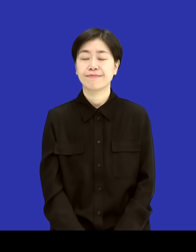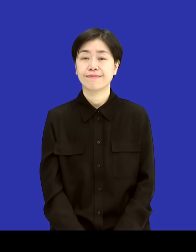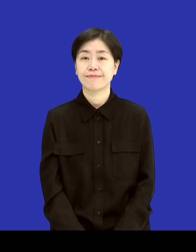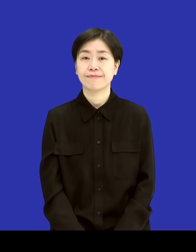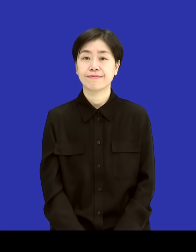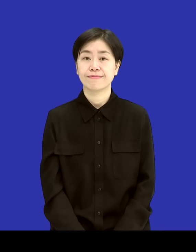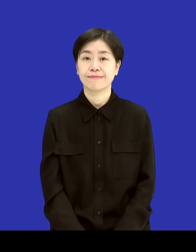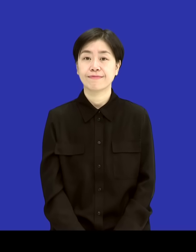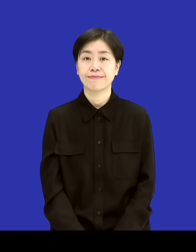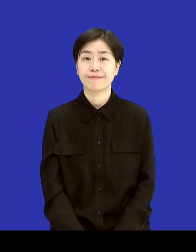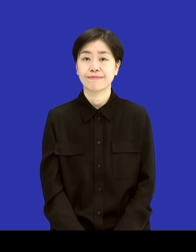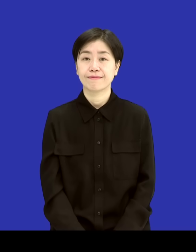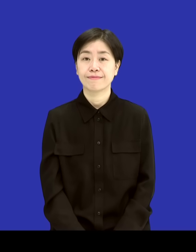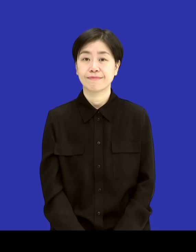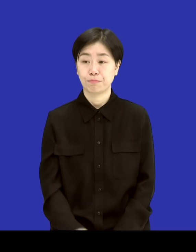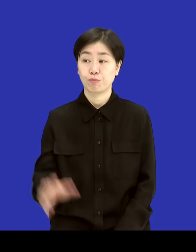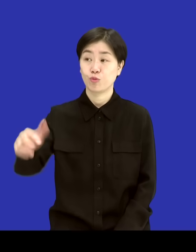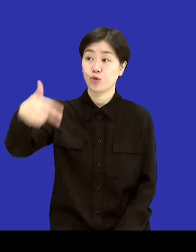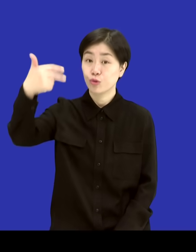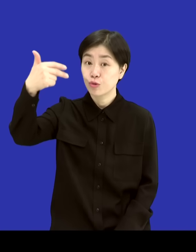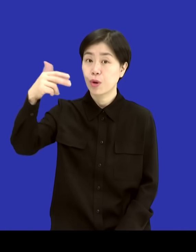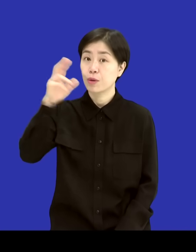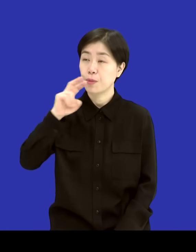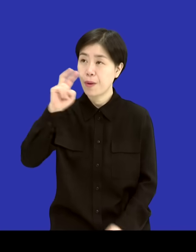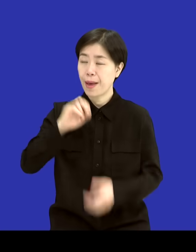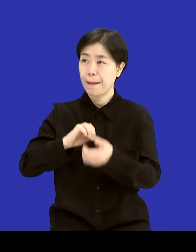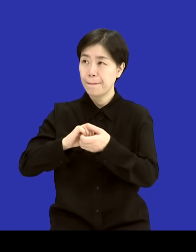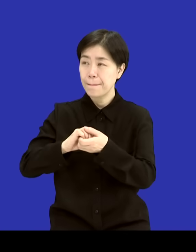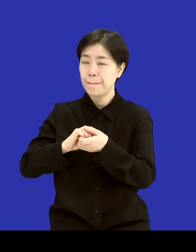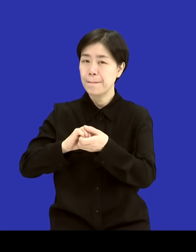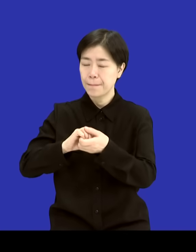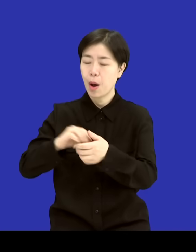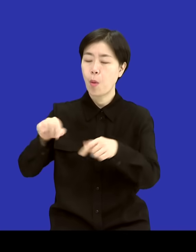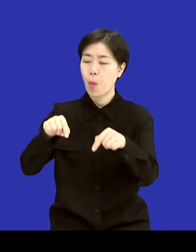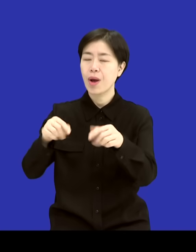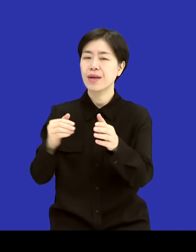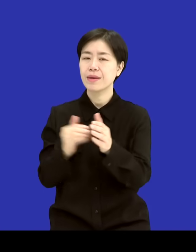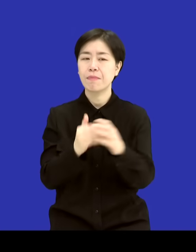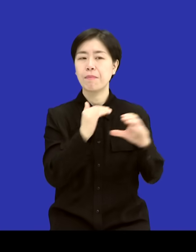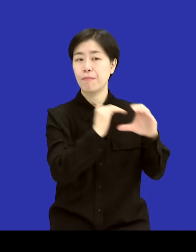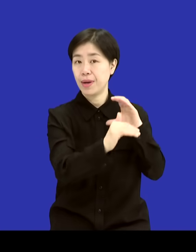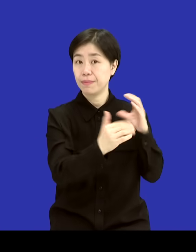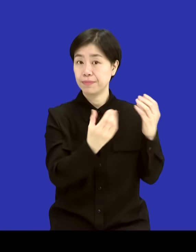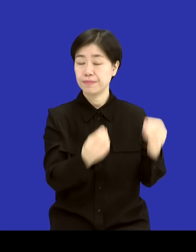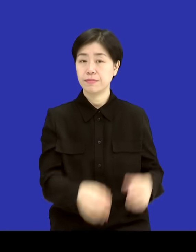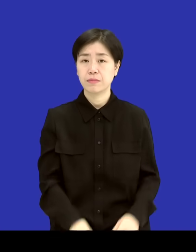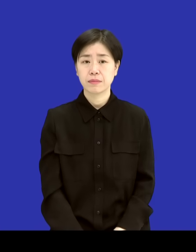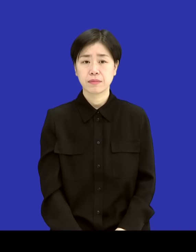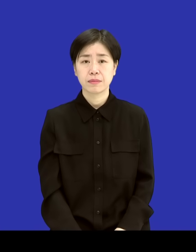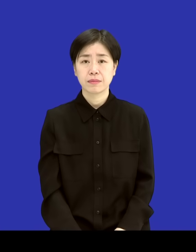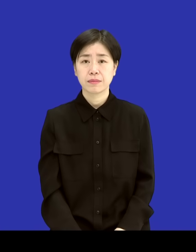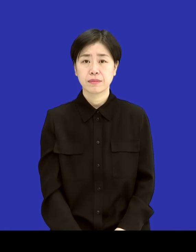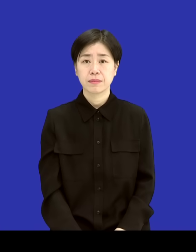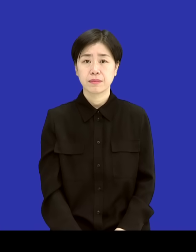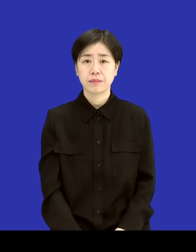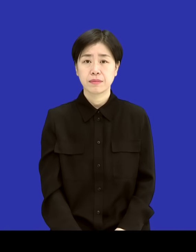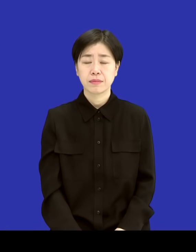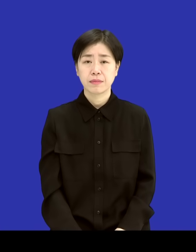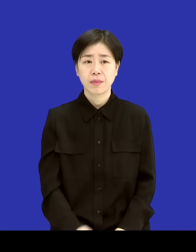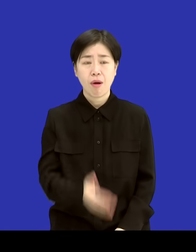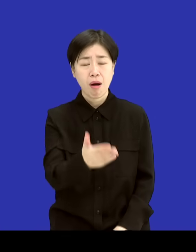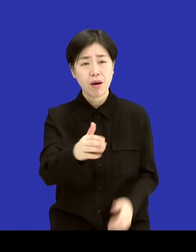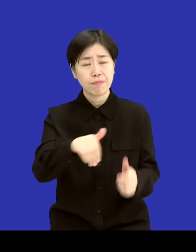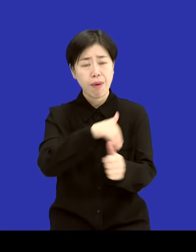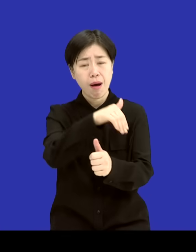이제 네 그렇게 찍어서 보내게 됐죠. 아 근데 사실 그 상황이 지금 뭐 웃으면서 짧게 말씀하셨지만 이러지도